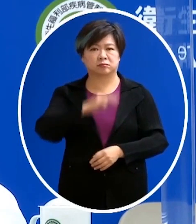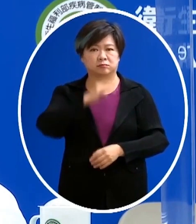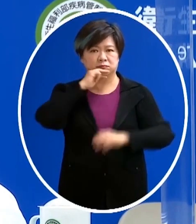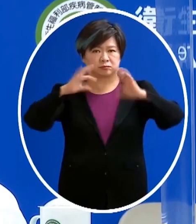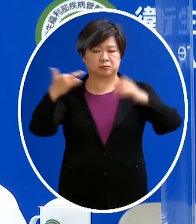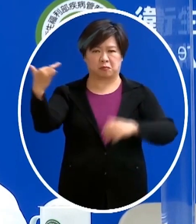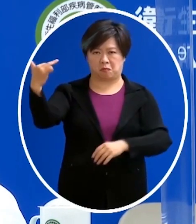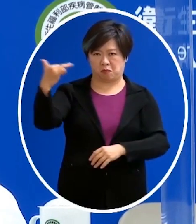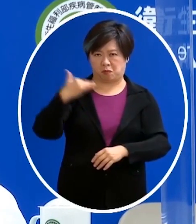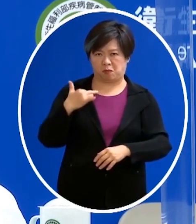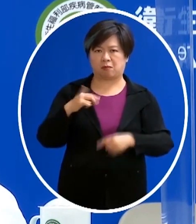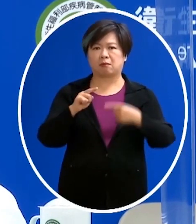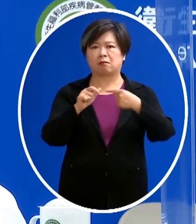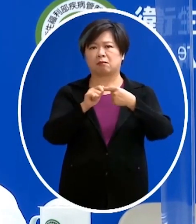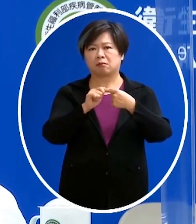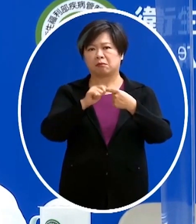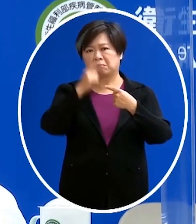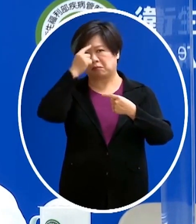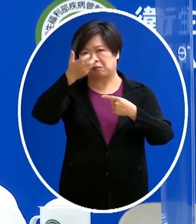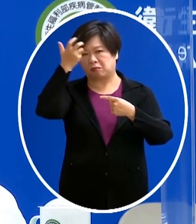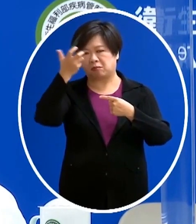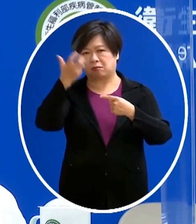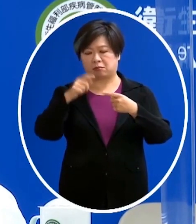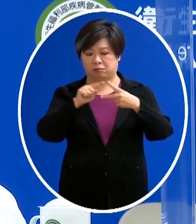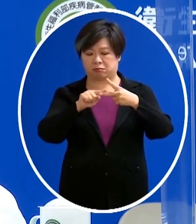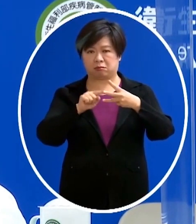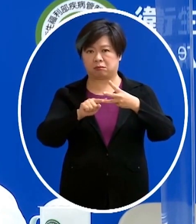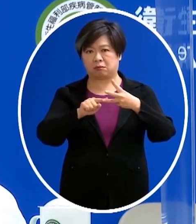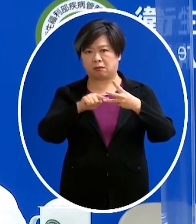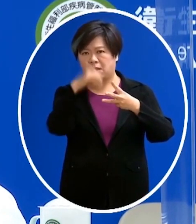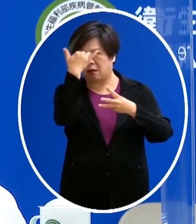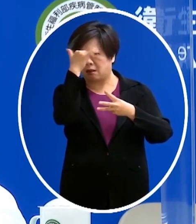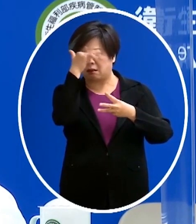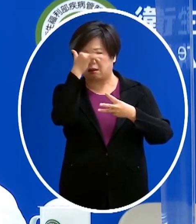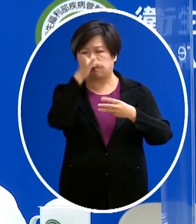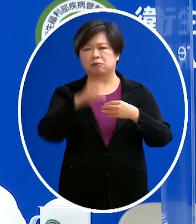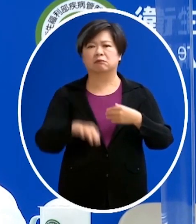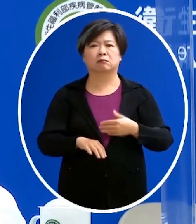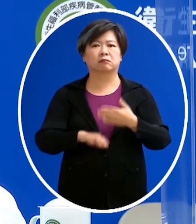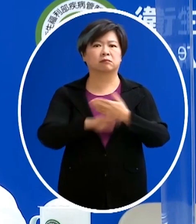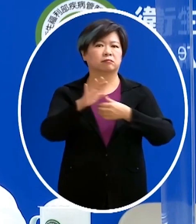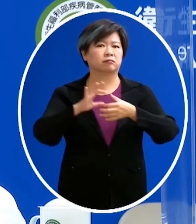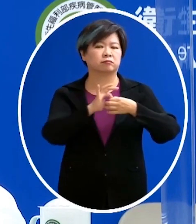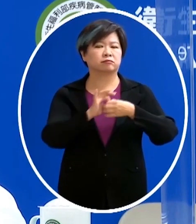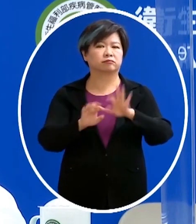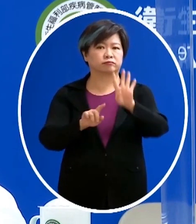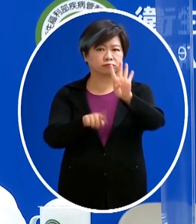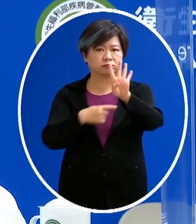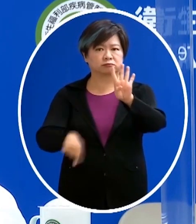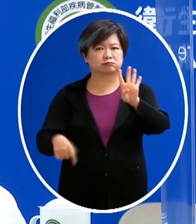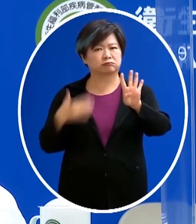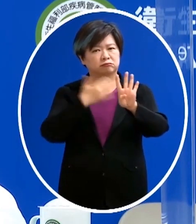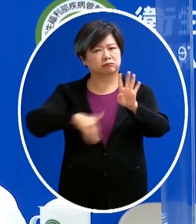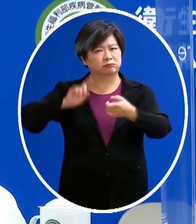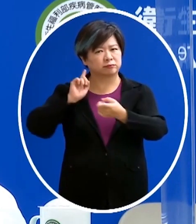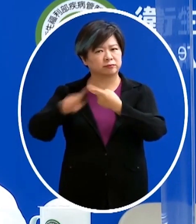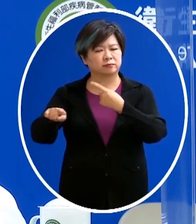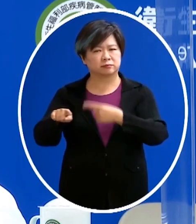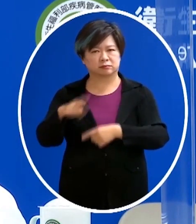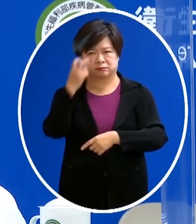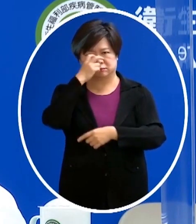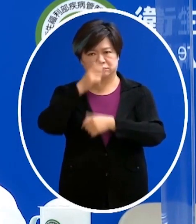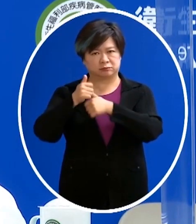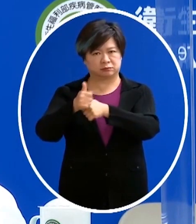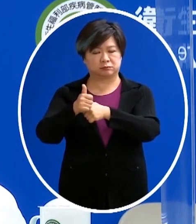来。那其余2位是没有症状的，那本来大家另外关心其他4位有症状的哈，那目前验起来